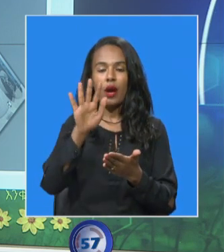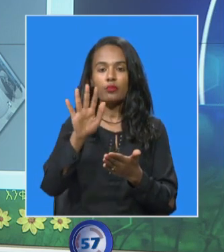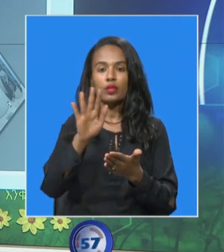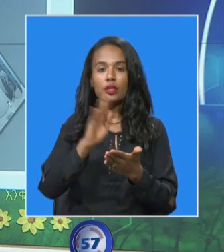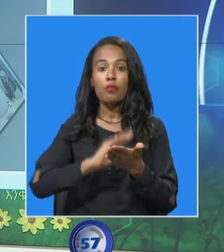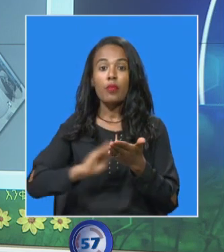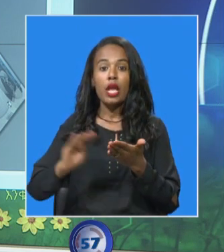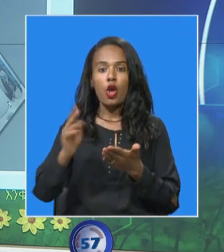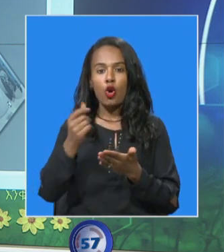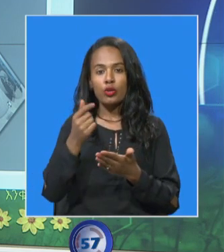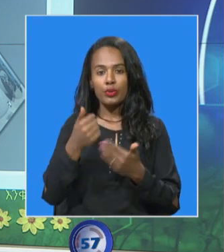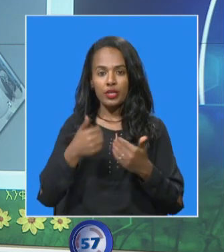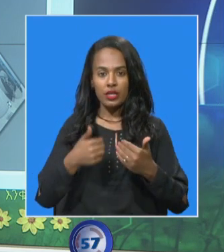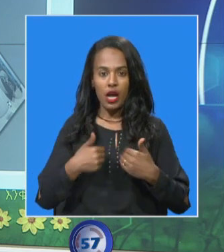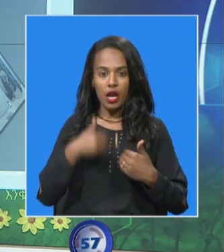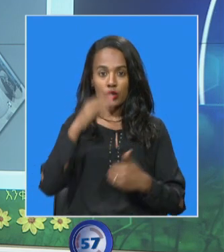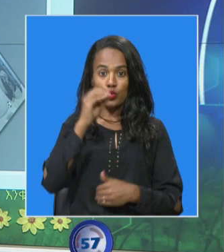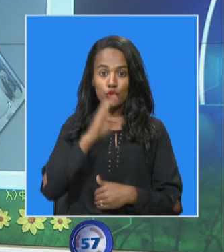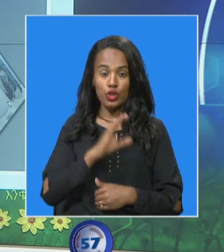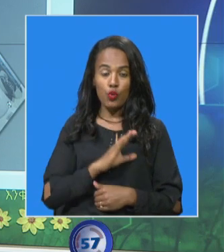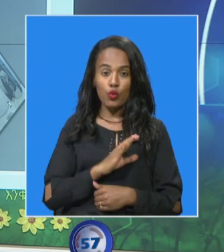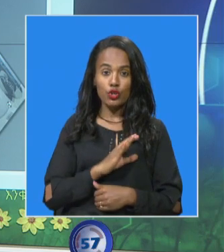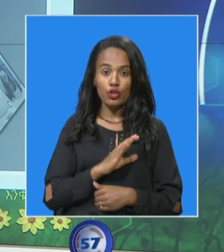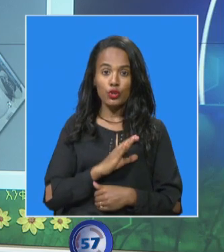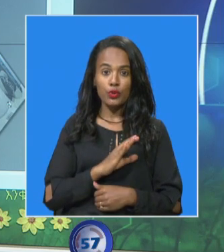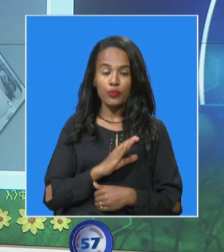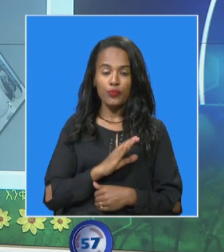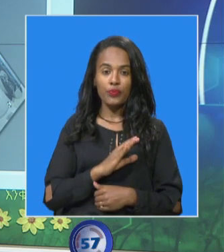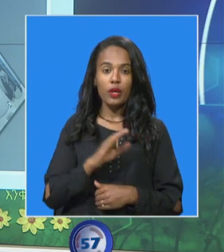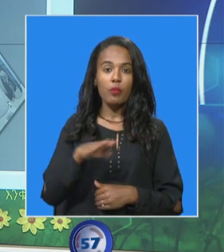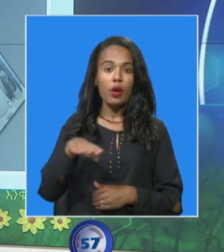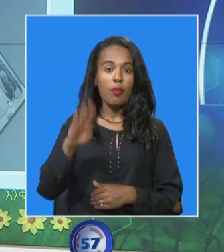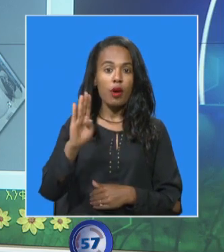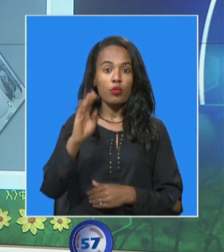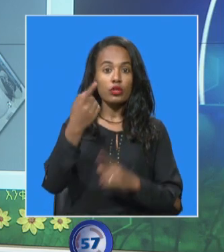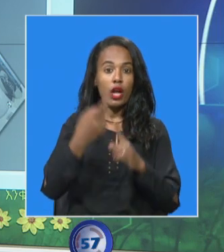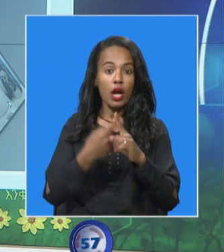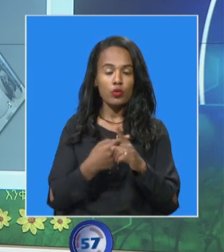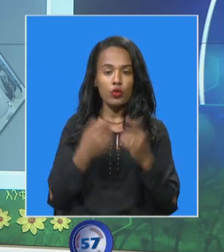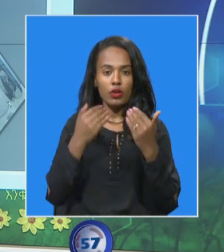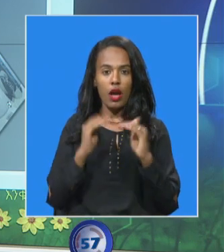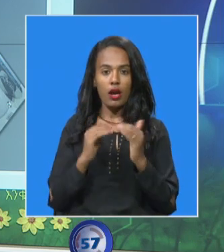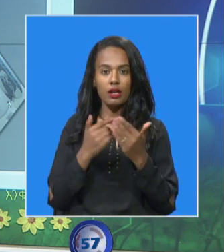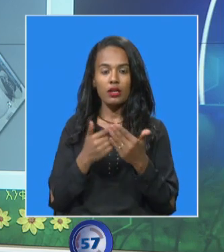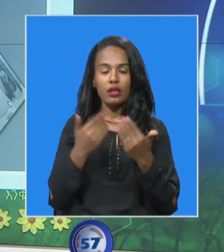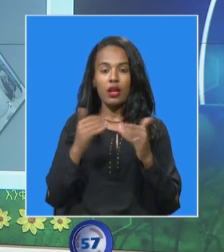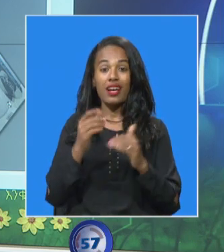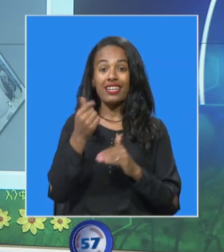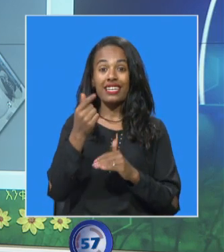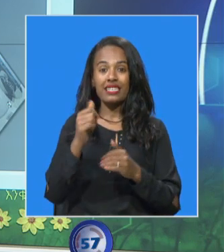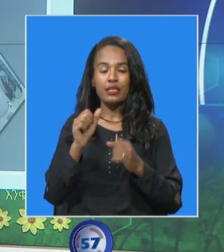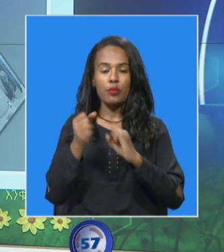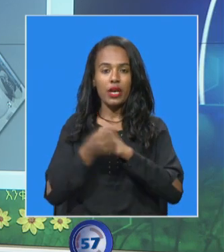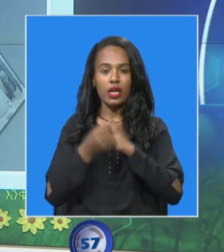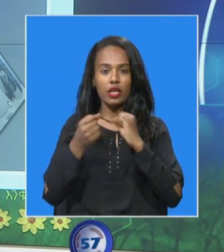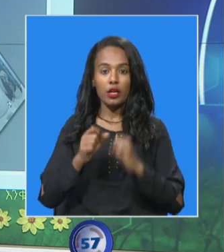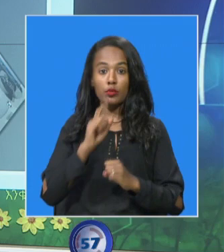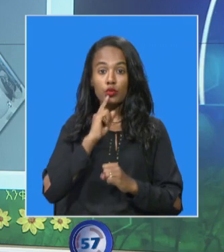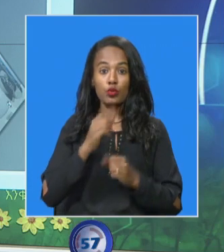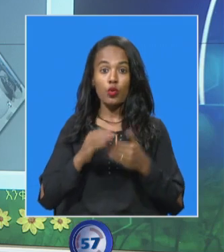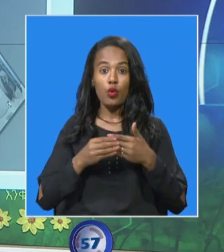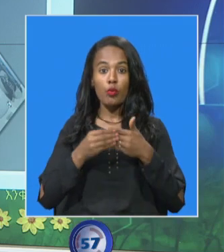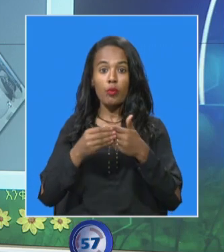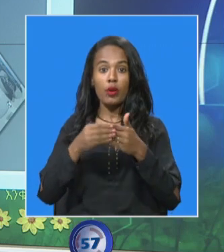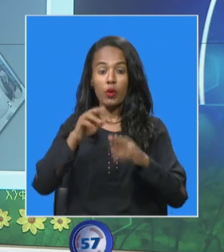1.5 ሚሊዮን ብር ያላቸው ሰዎች እንግዲህ በባንኮች ለአንድ ወር ያህል ይህን ያህል ገንዘብ መቀየር እንደሚችሉ ነው